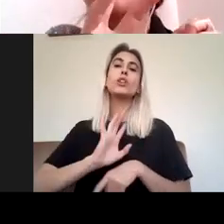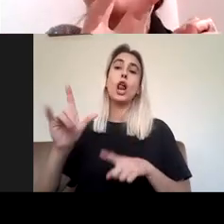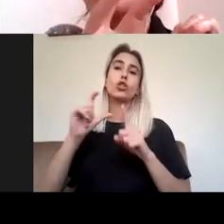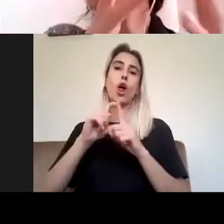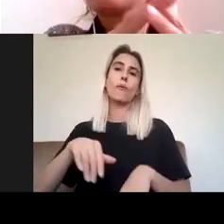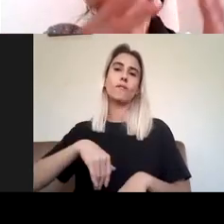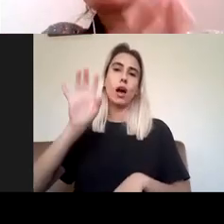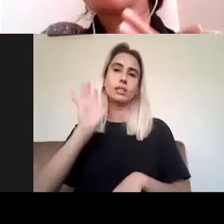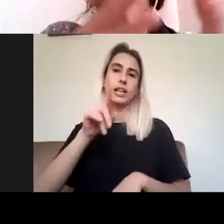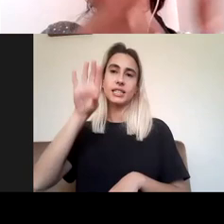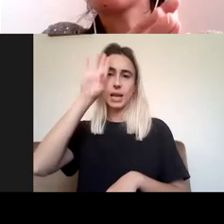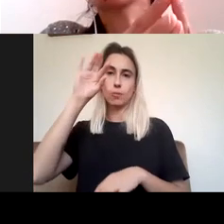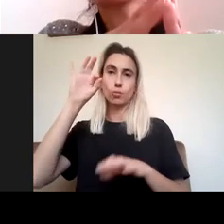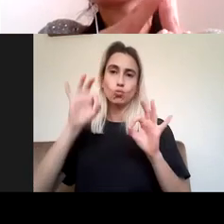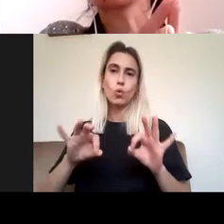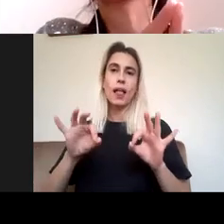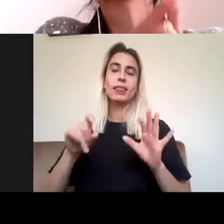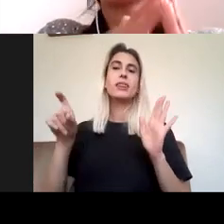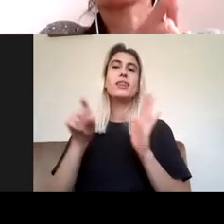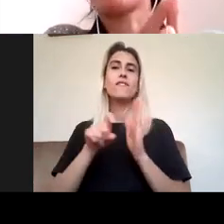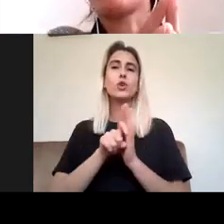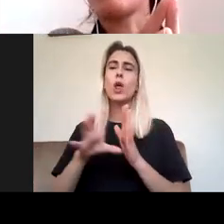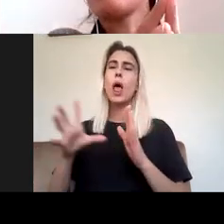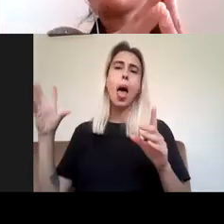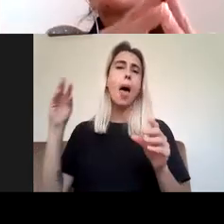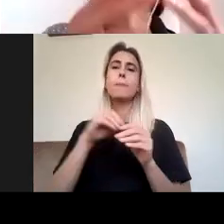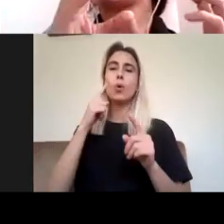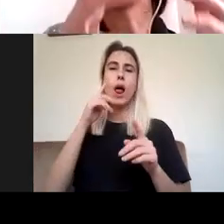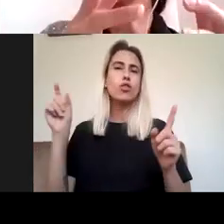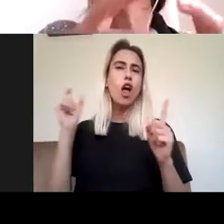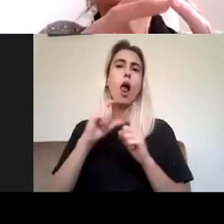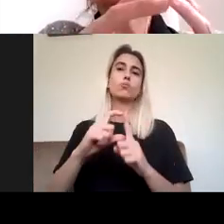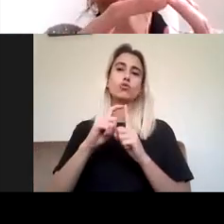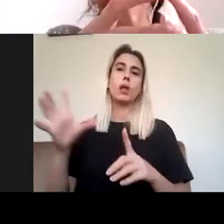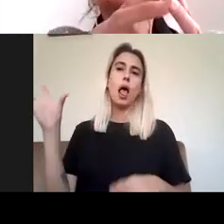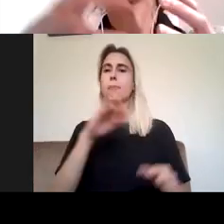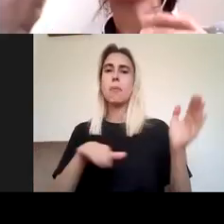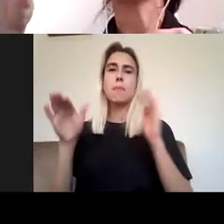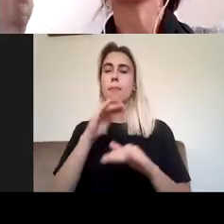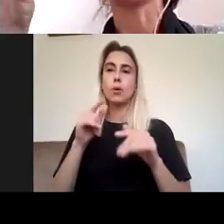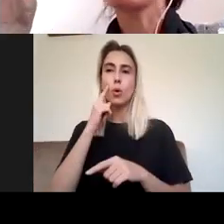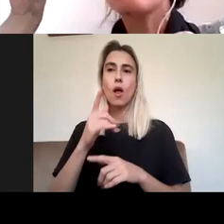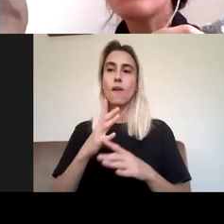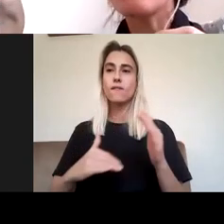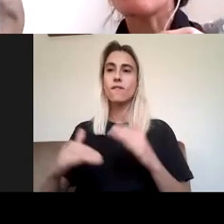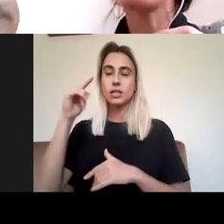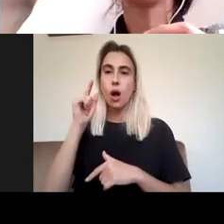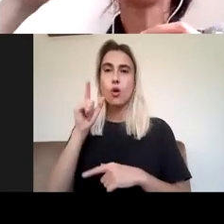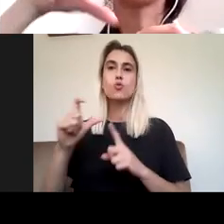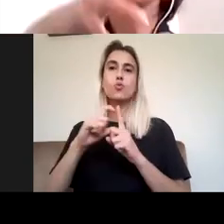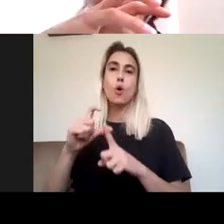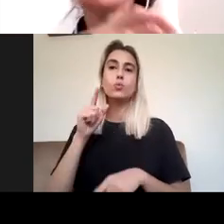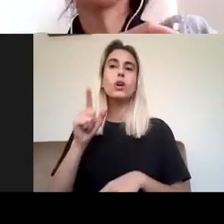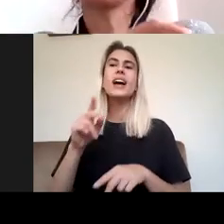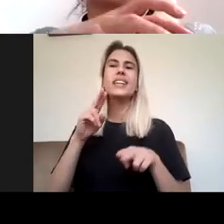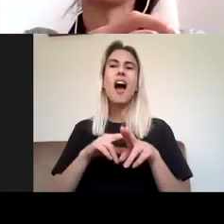Dolmuş. Şu an İstanbul nüfusunun çoğunluğunu dolmuş taşıyor. Ve erişilebilirlik ve kangren olmuş bir sistemi